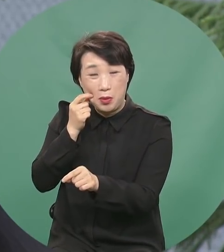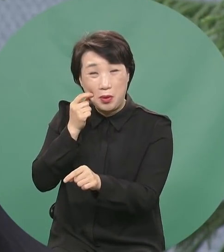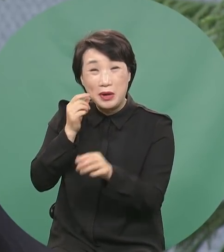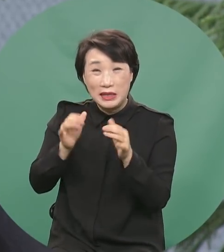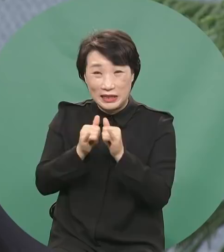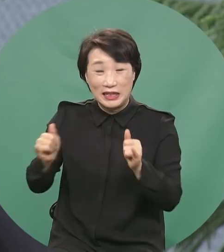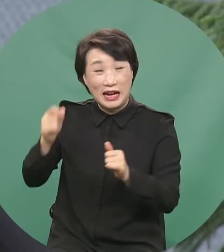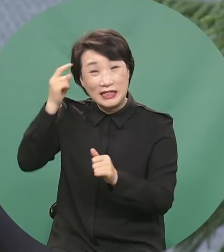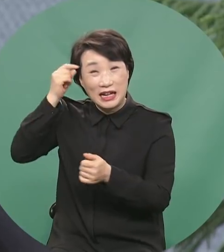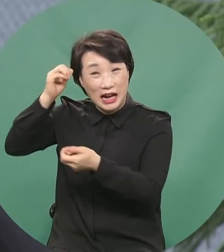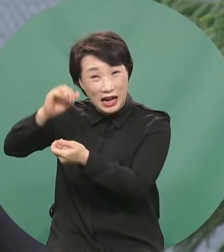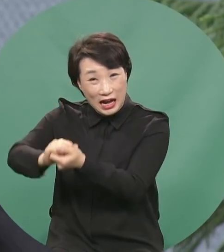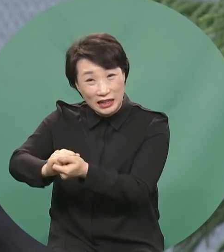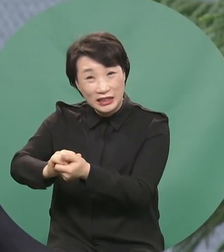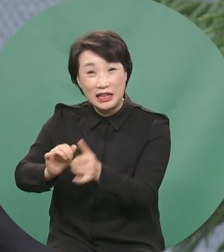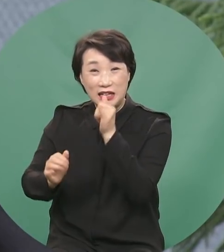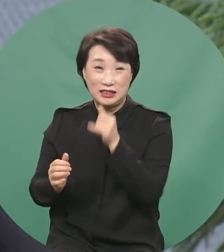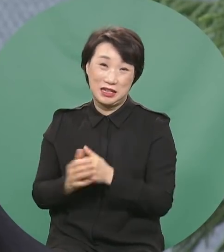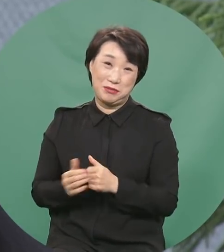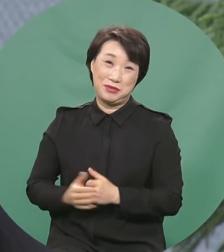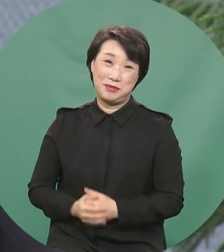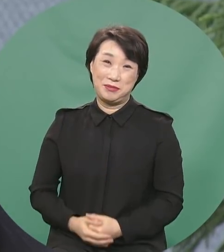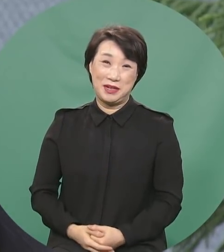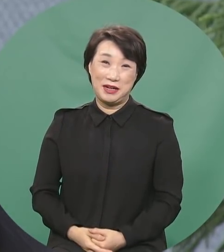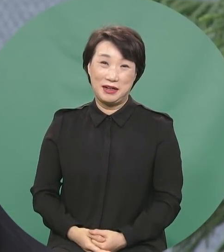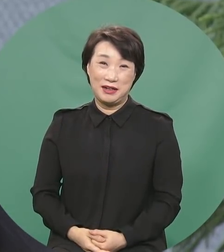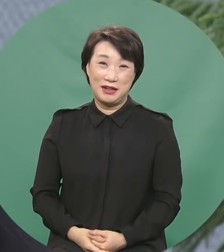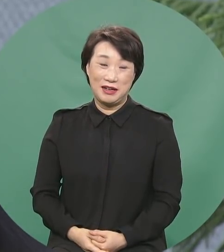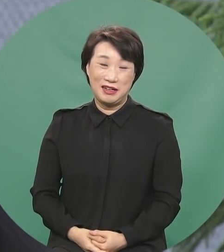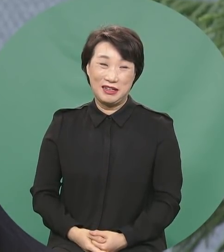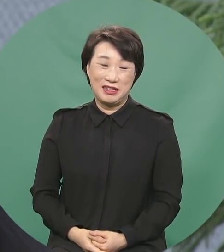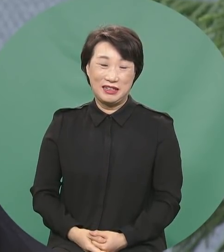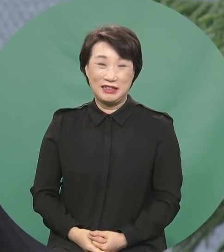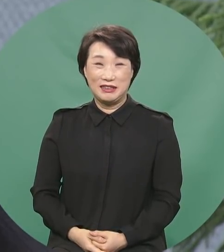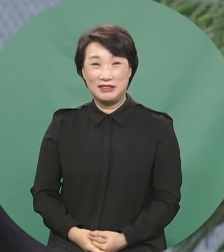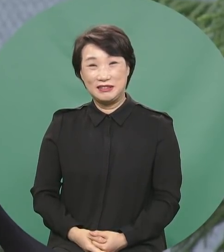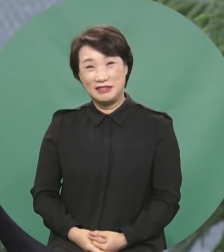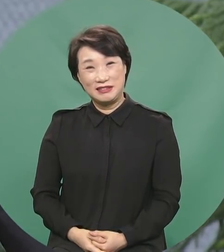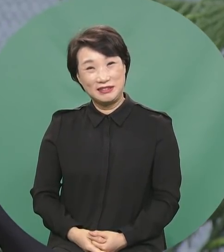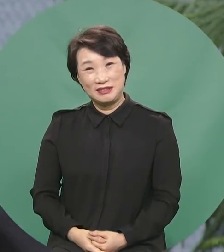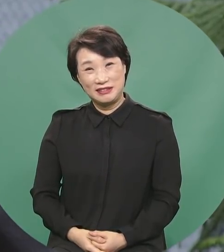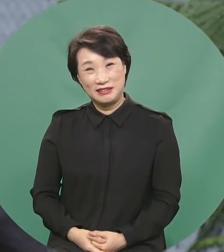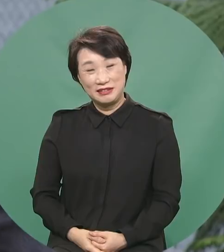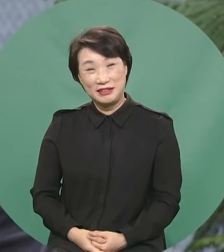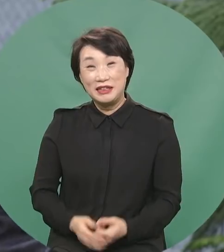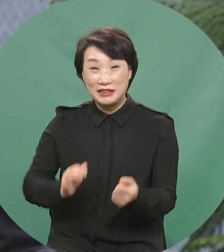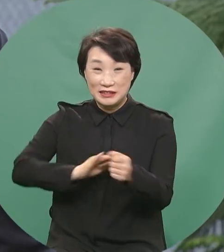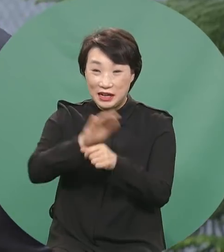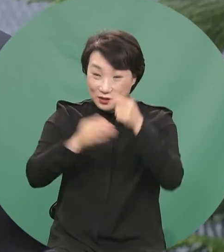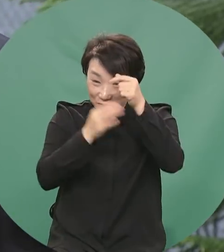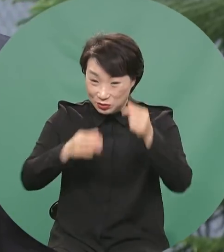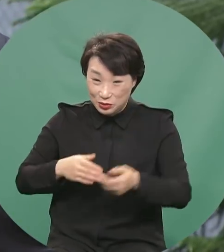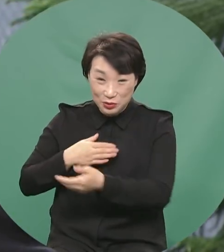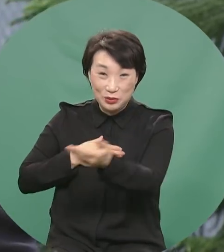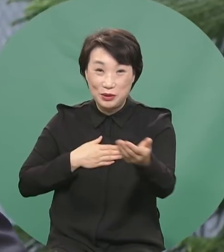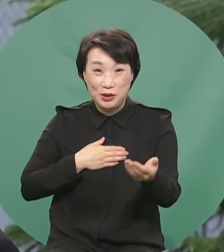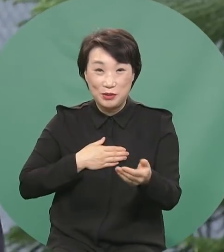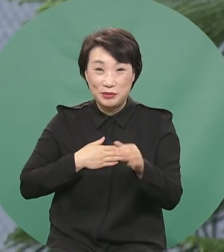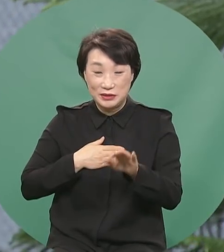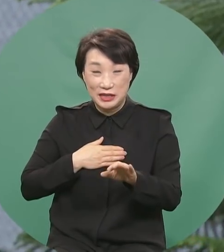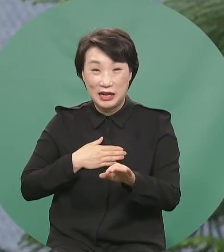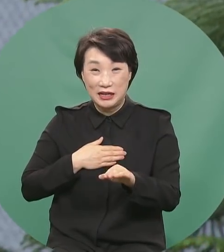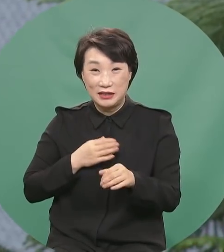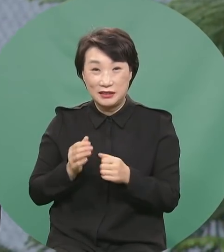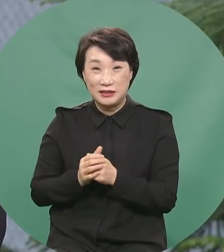인간의 한계가 있기 때문에 안 된다는 겁니다. 사랑하는 여러분,